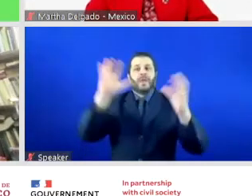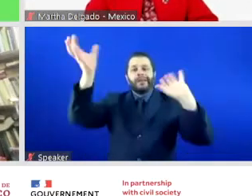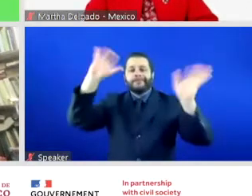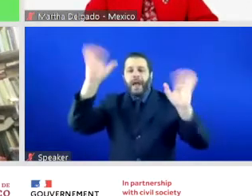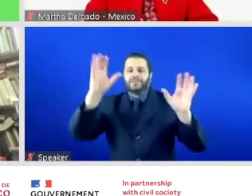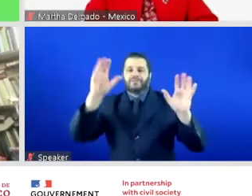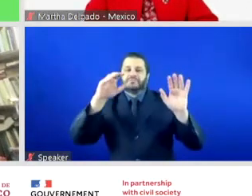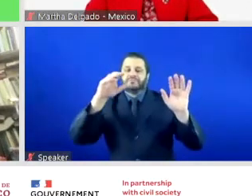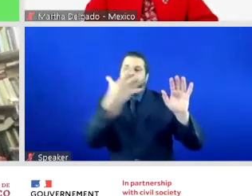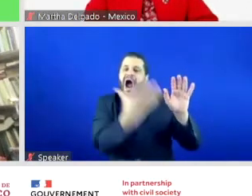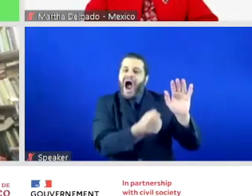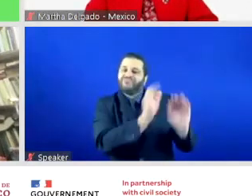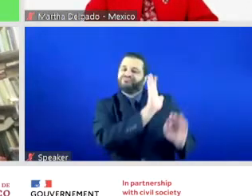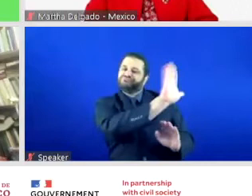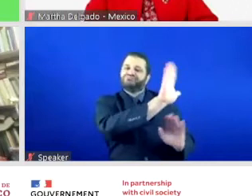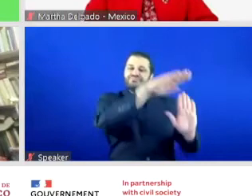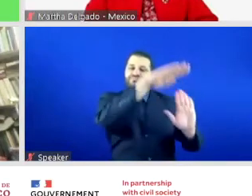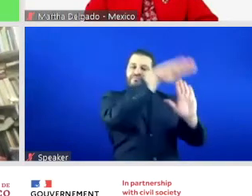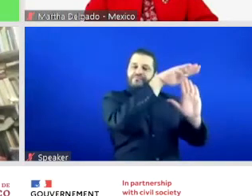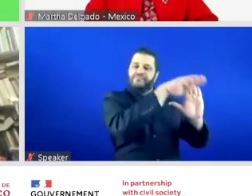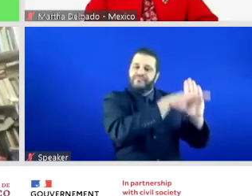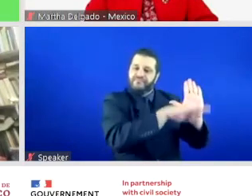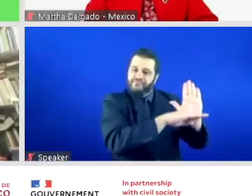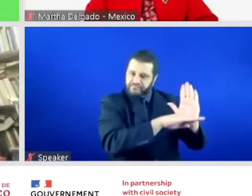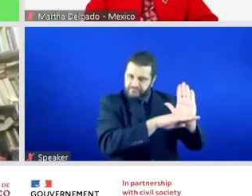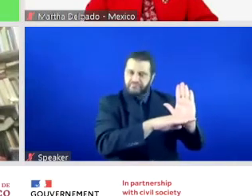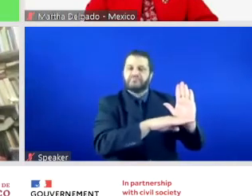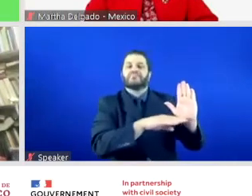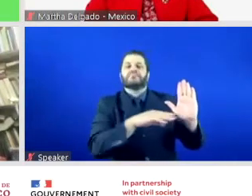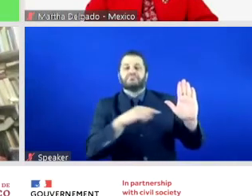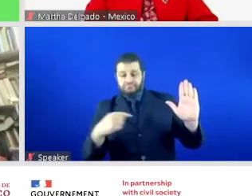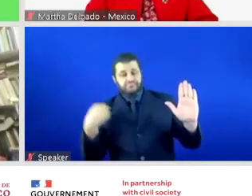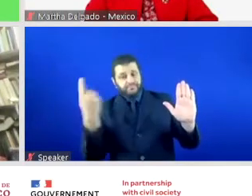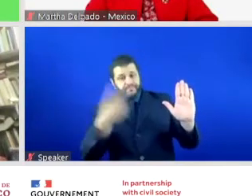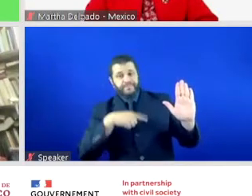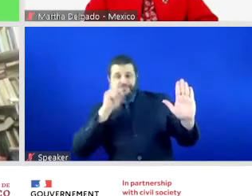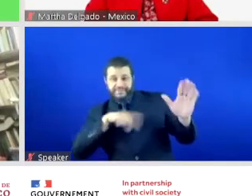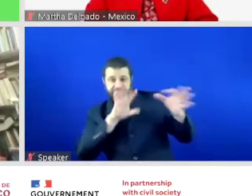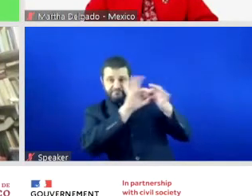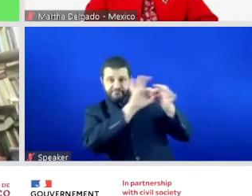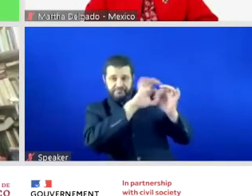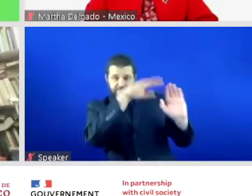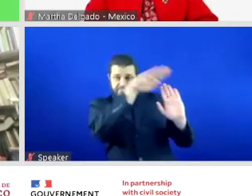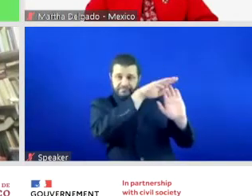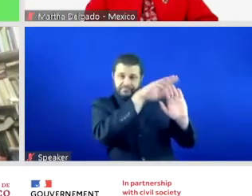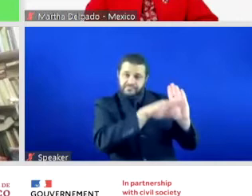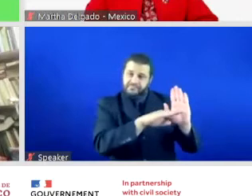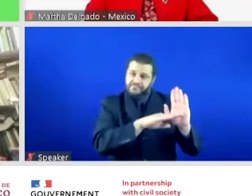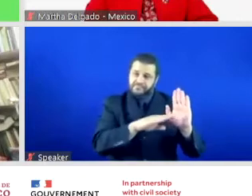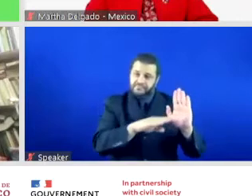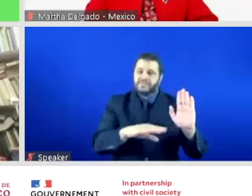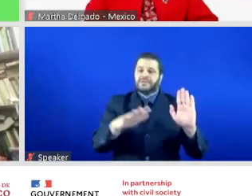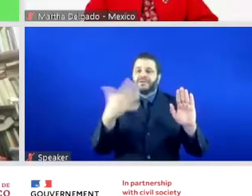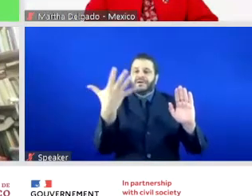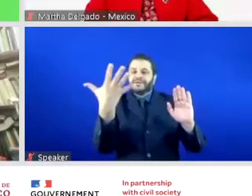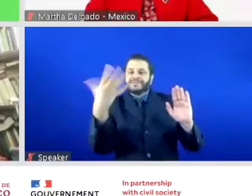7.5 reconnaît les savoirs des peuples autochtones qui sont très vitaux pour lutter contre le changement climatique. On a